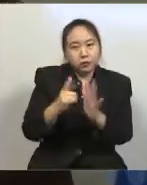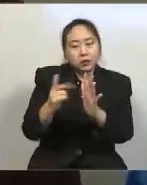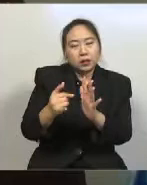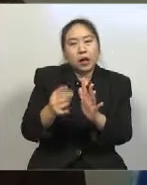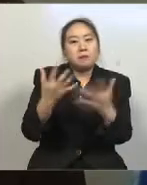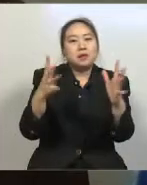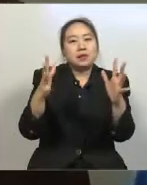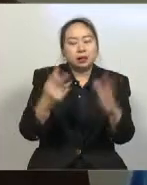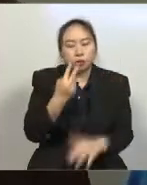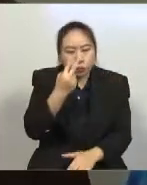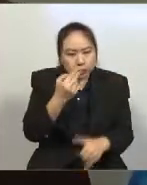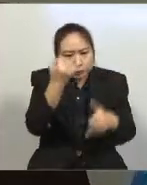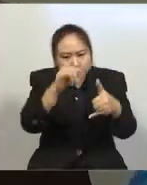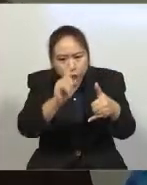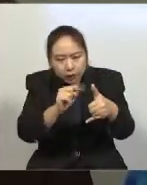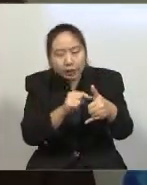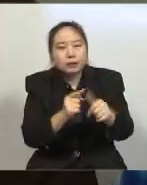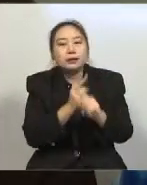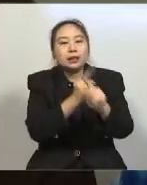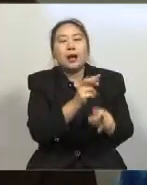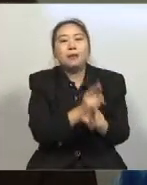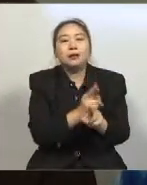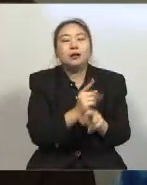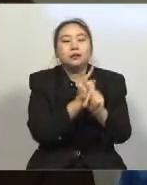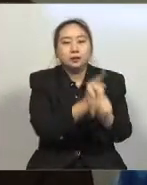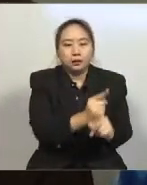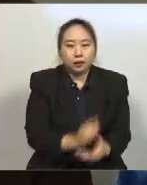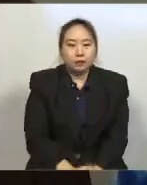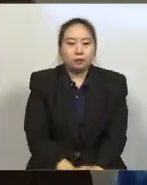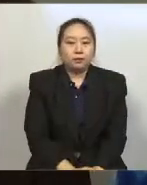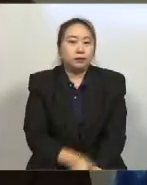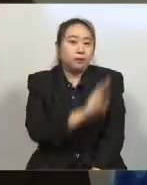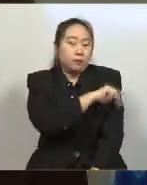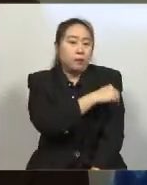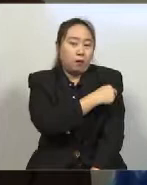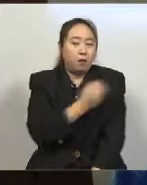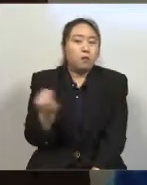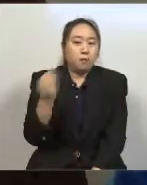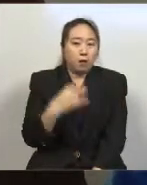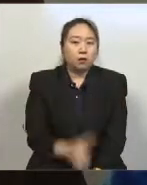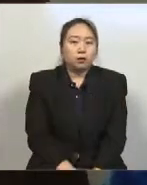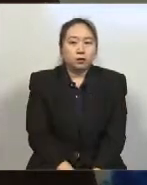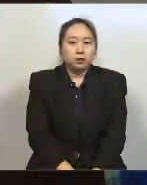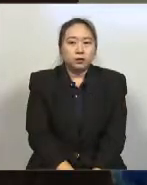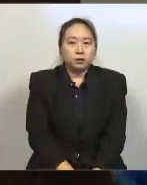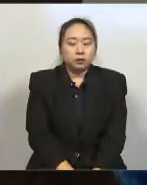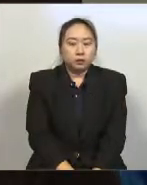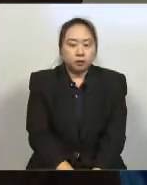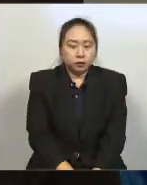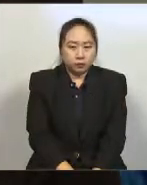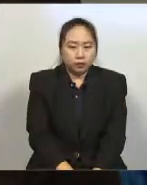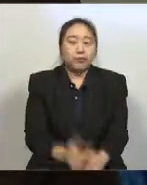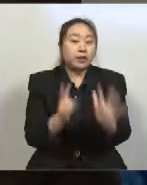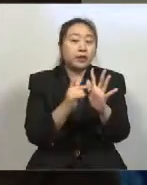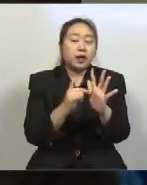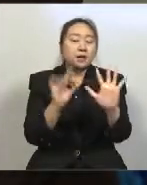รักษาตามอาการใช่หมอก็โรงพยาบาลก็ บอกมันเลยโรคนี้จะไม่มียา ไม่มียารักษ